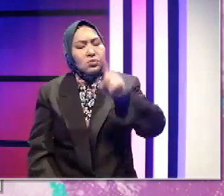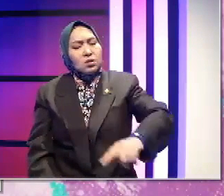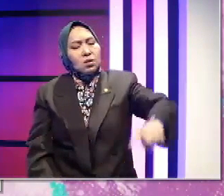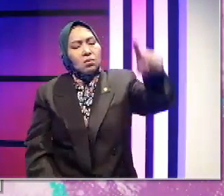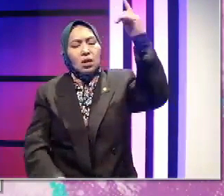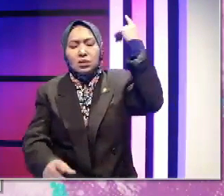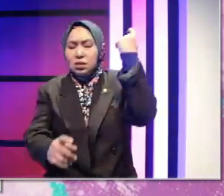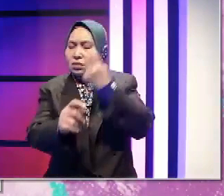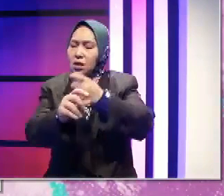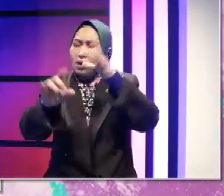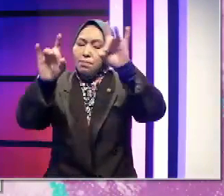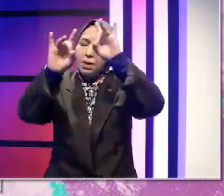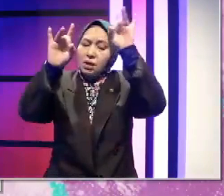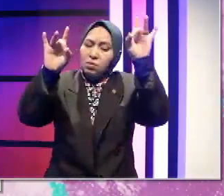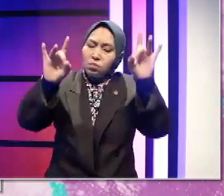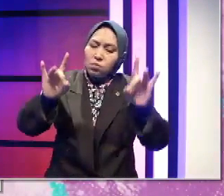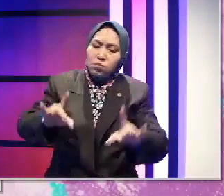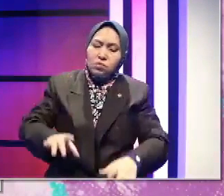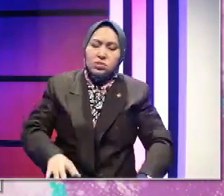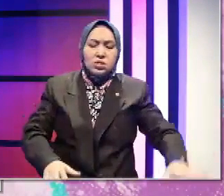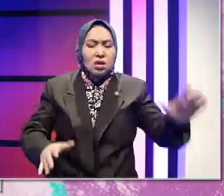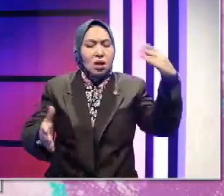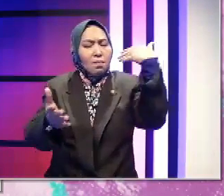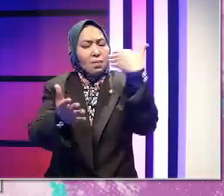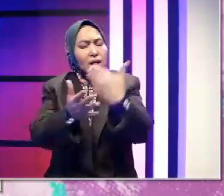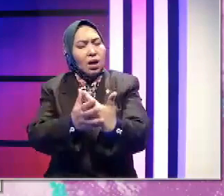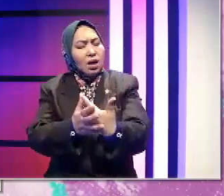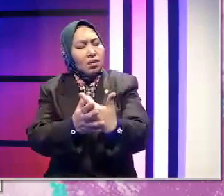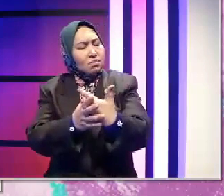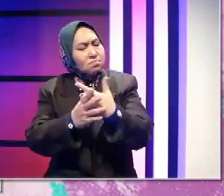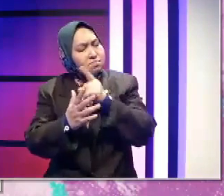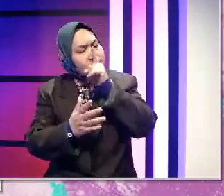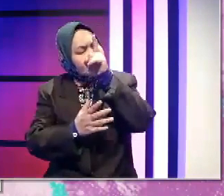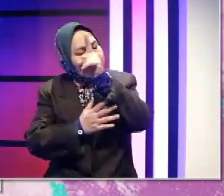ولنبلونكم حتى نعلم